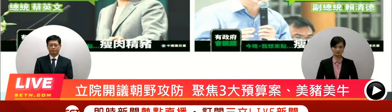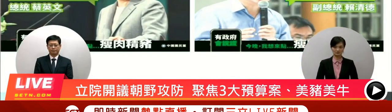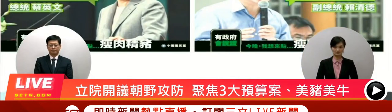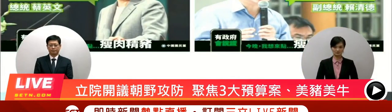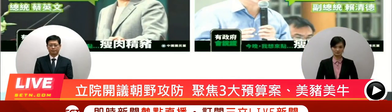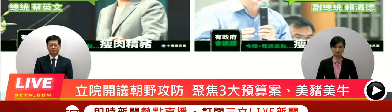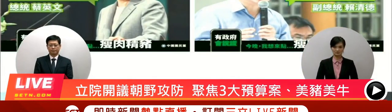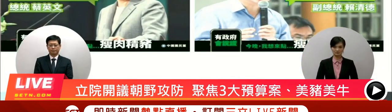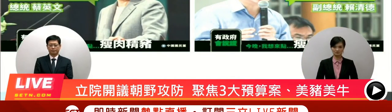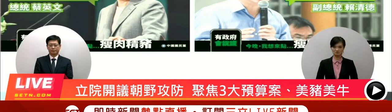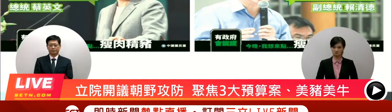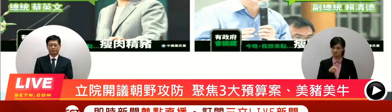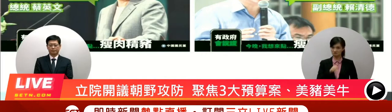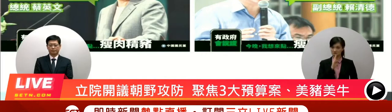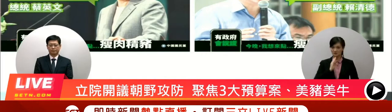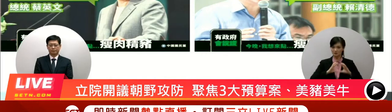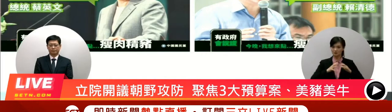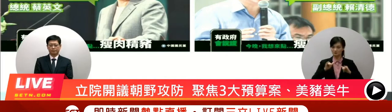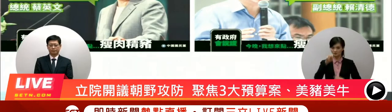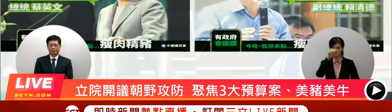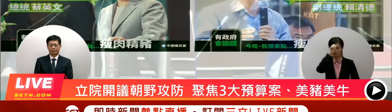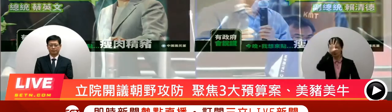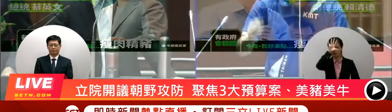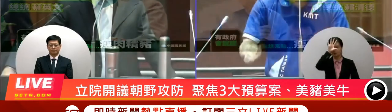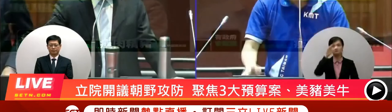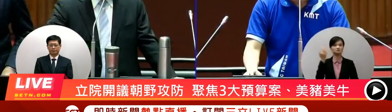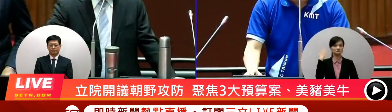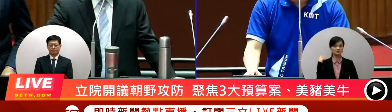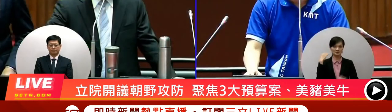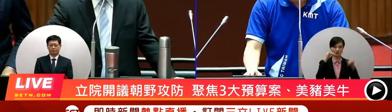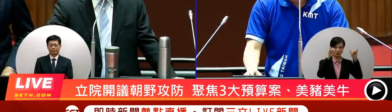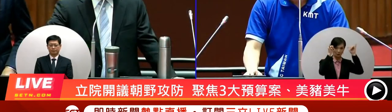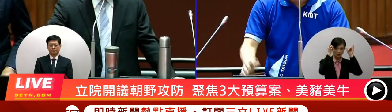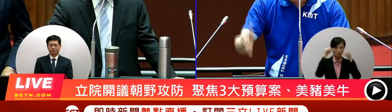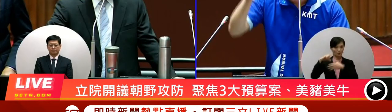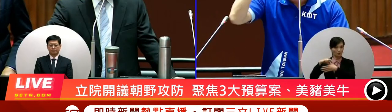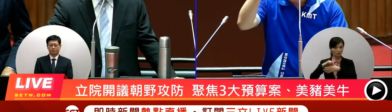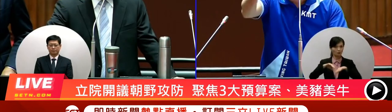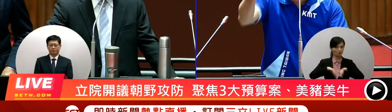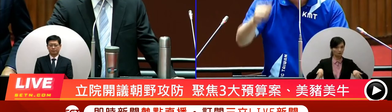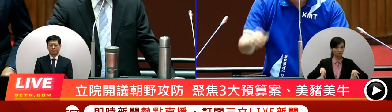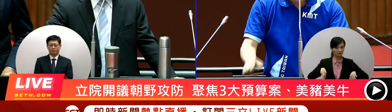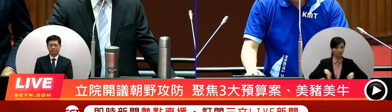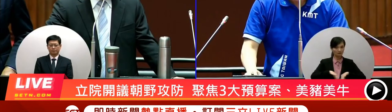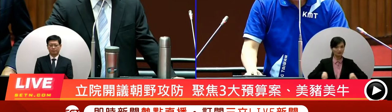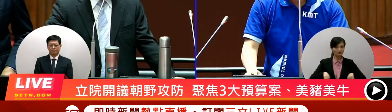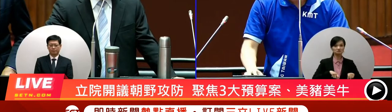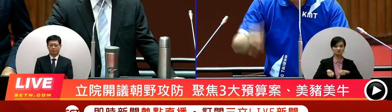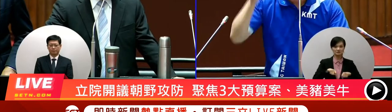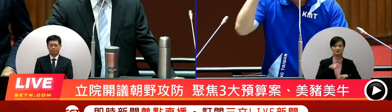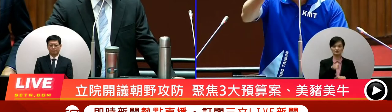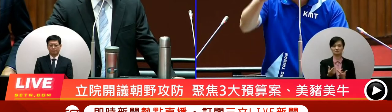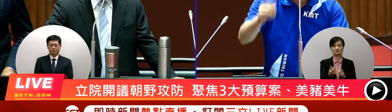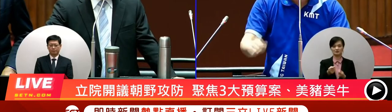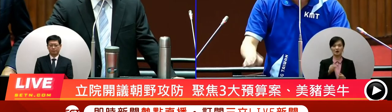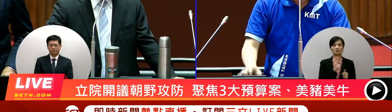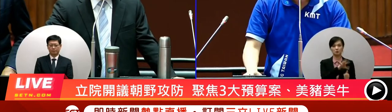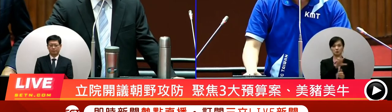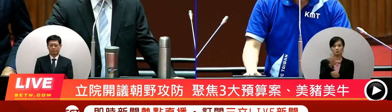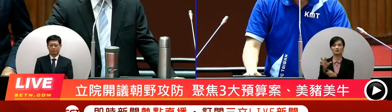这是国民党当时牛猪分离的政策，还是被你们打，说要下台，